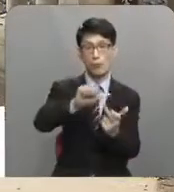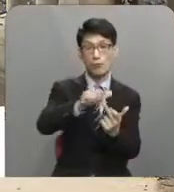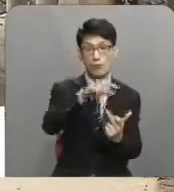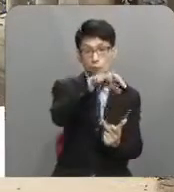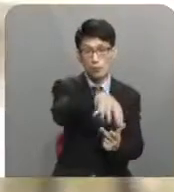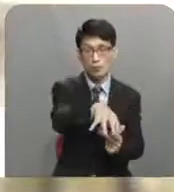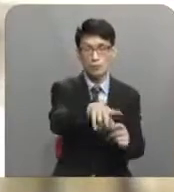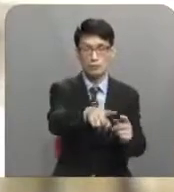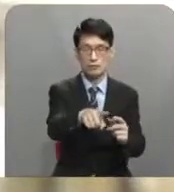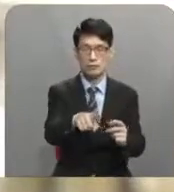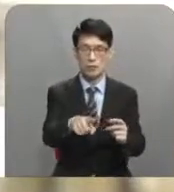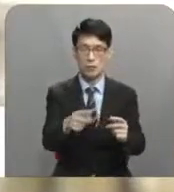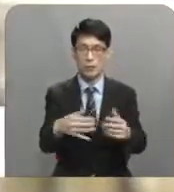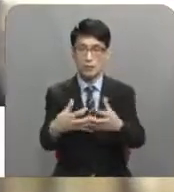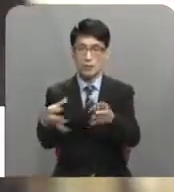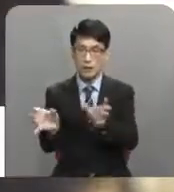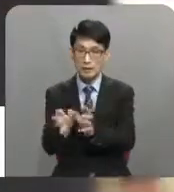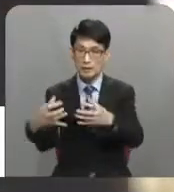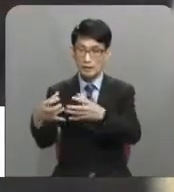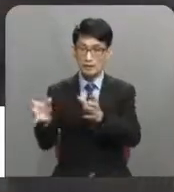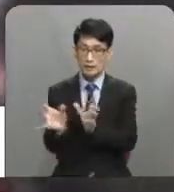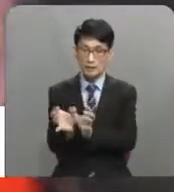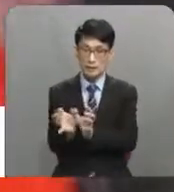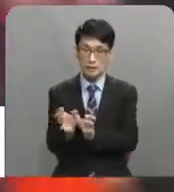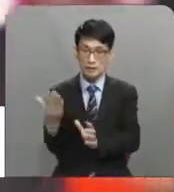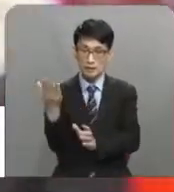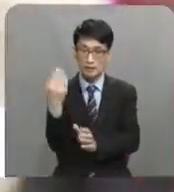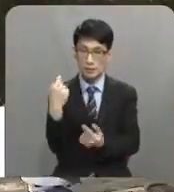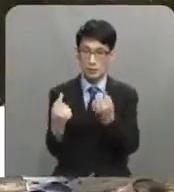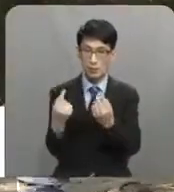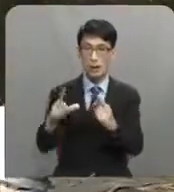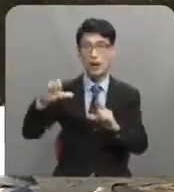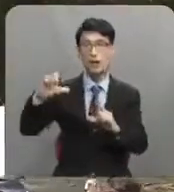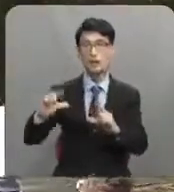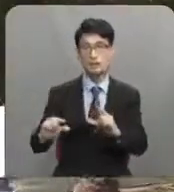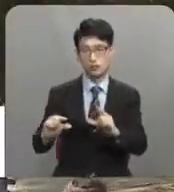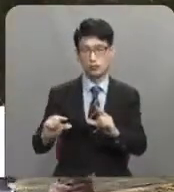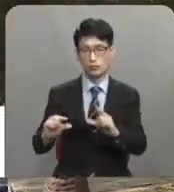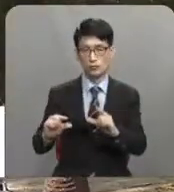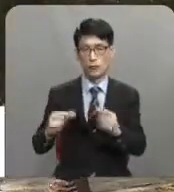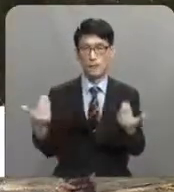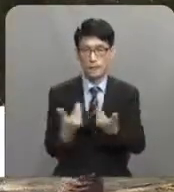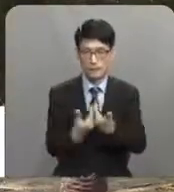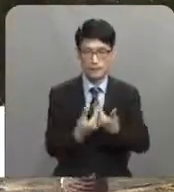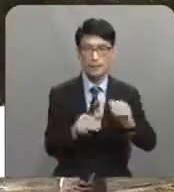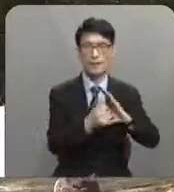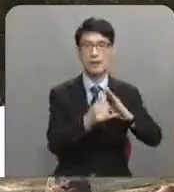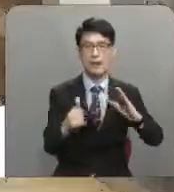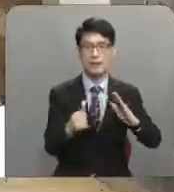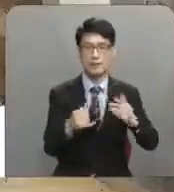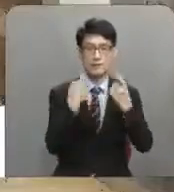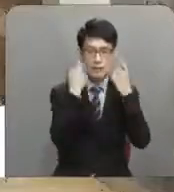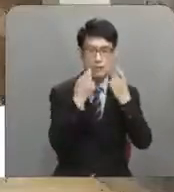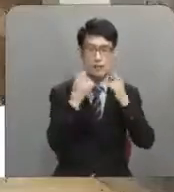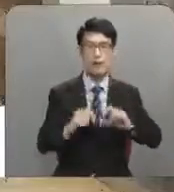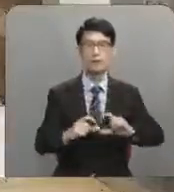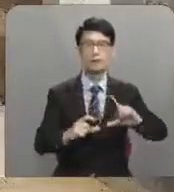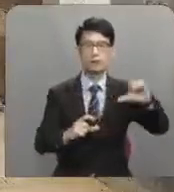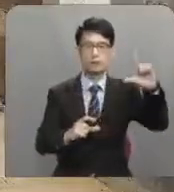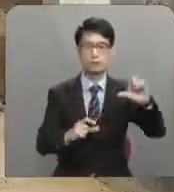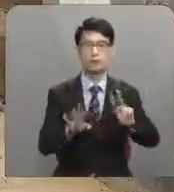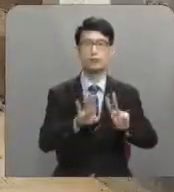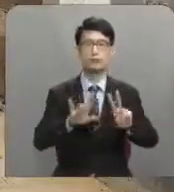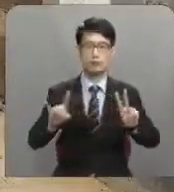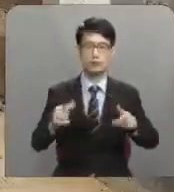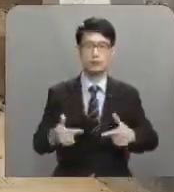경우 산악회 등 단체 관광객은 지난해 10분의 1 수준으로 줄었지만 가족 단위 탐방객은 오히려 2배 정도